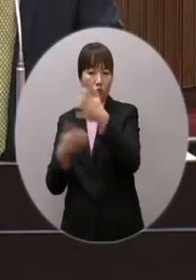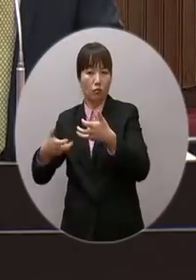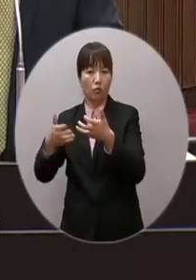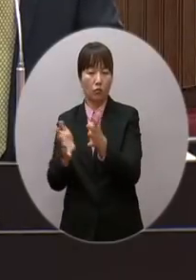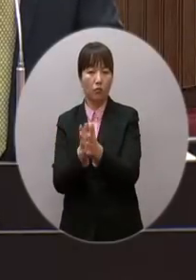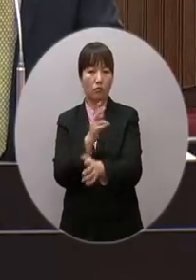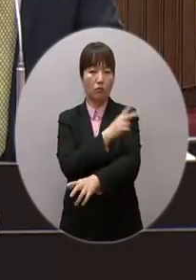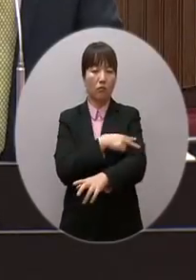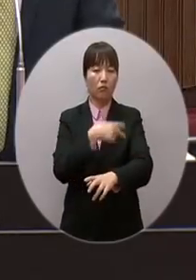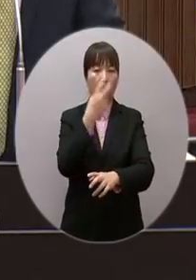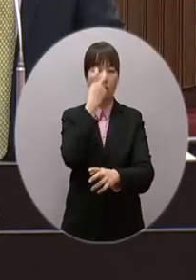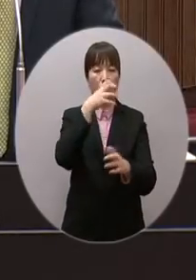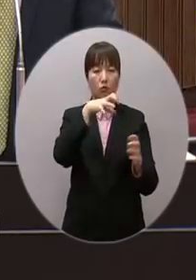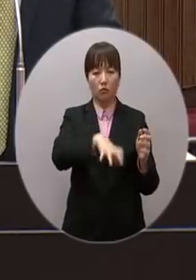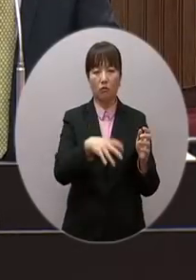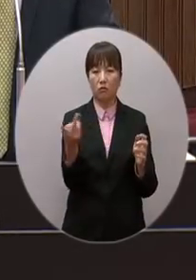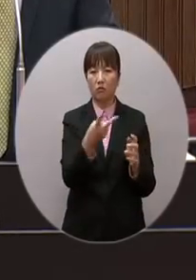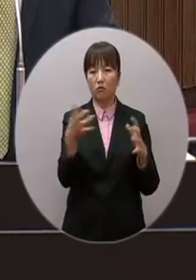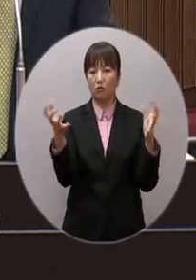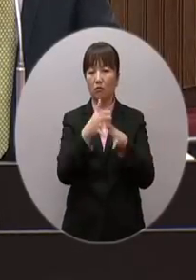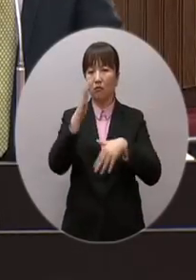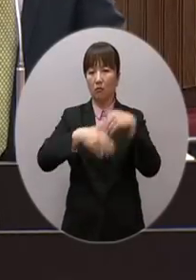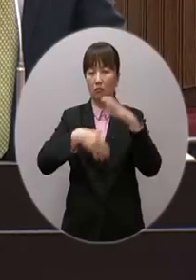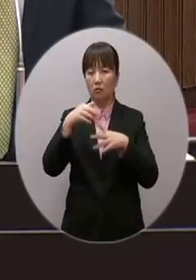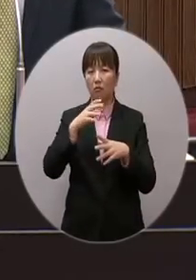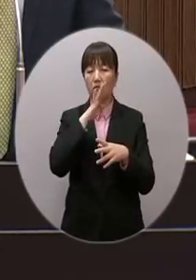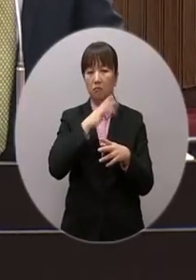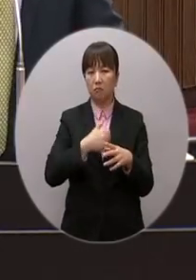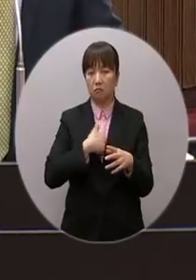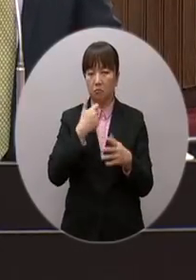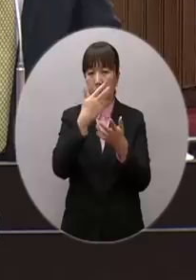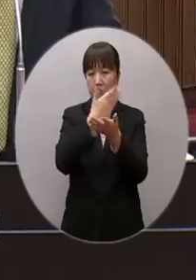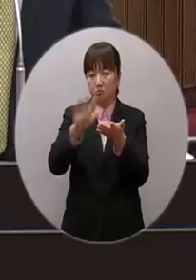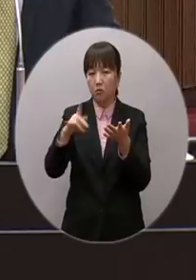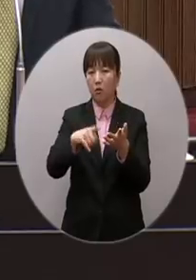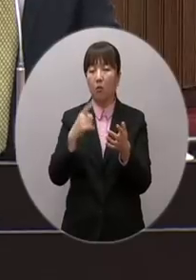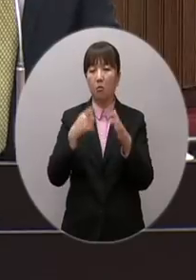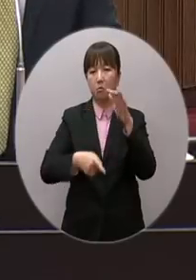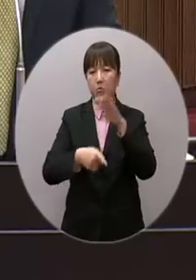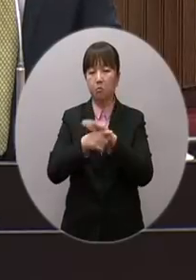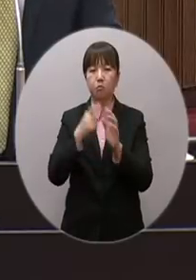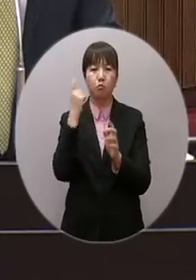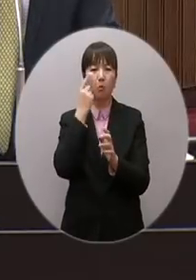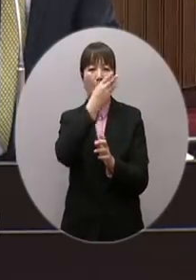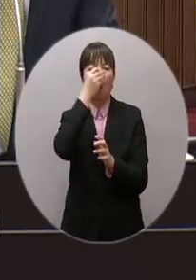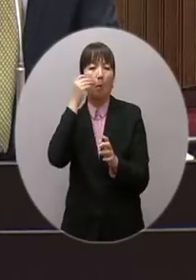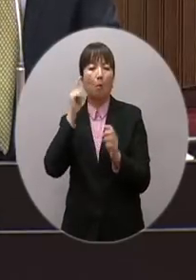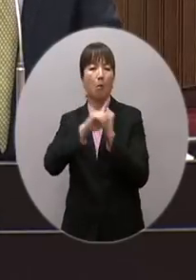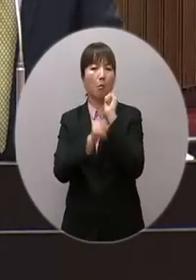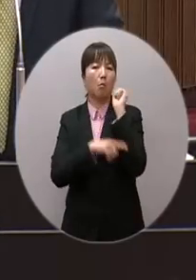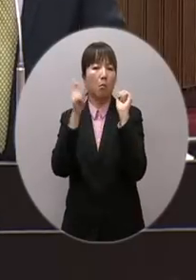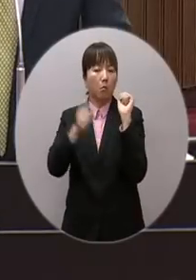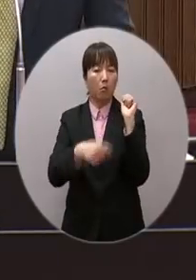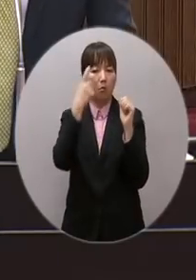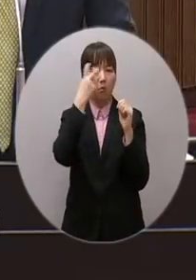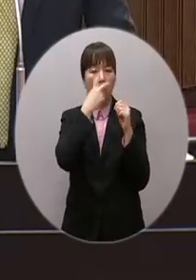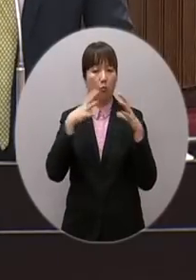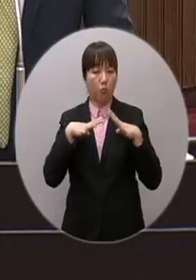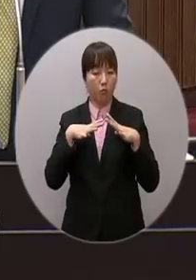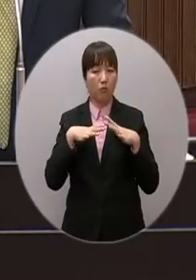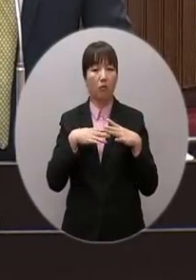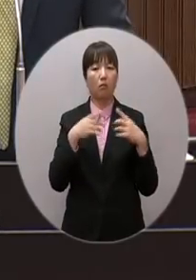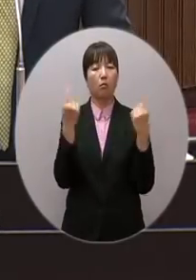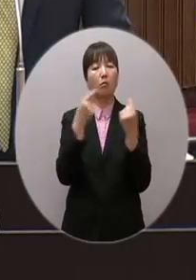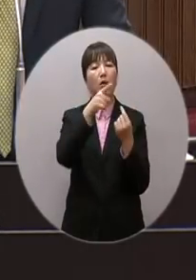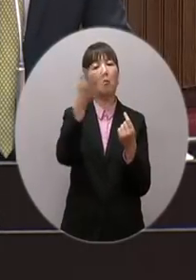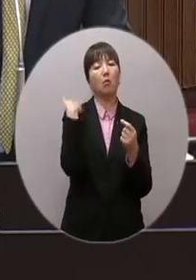间怎么样合作，是不是真的有扫除违法滥权的检察官？就像院长，您在当立法